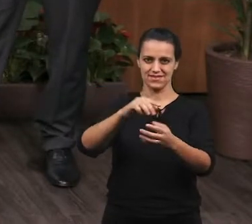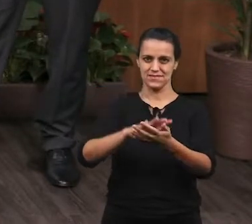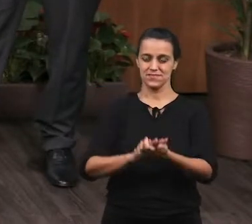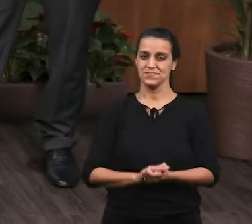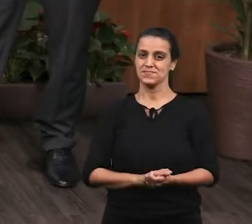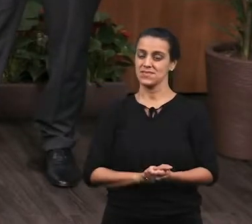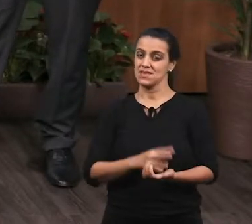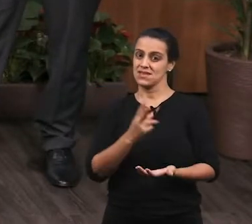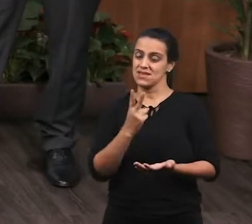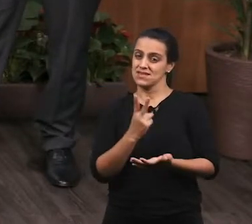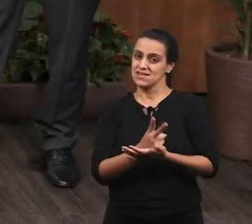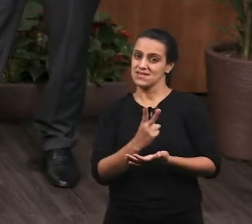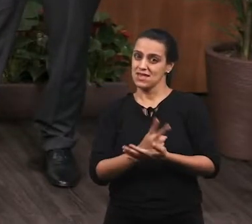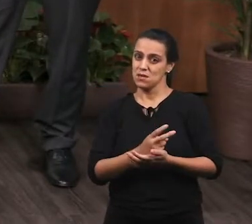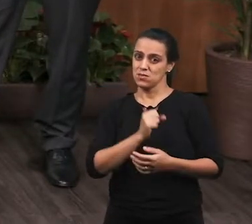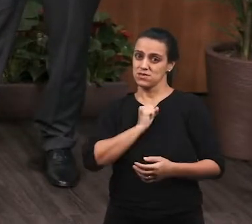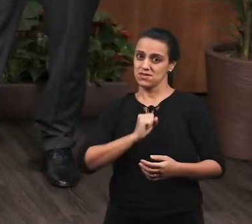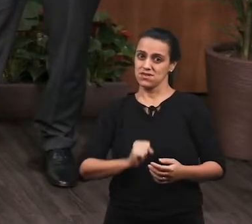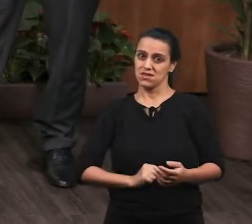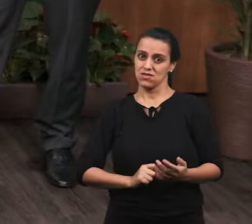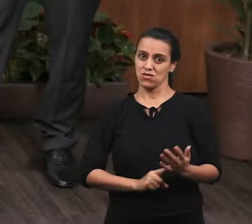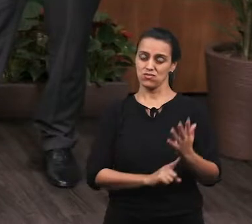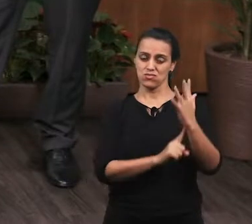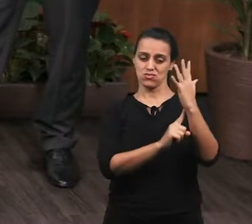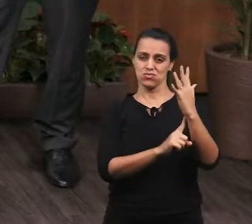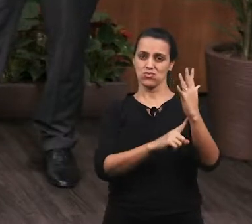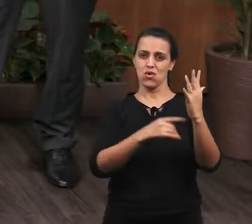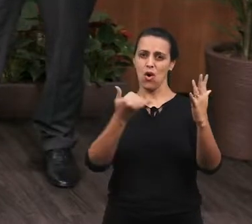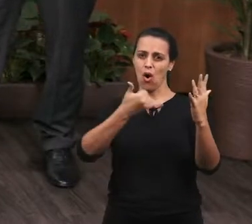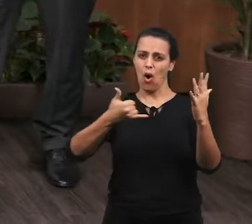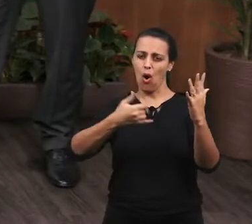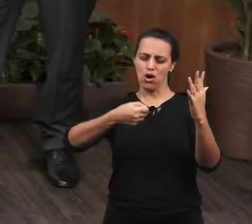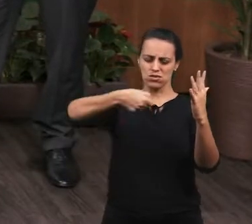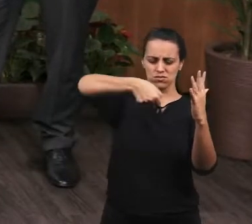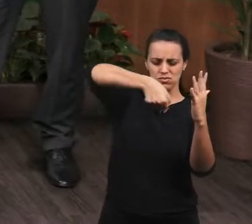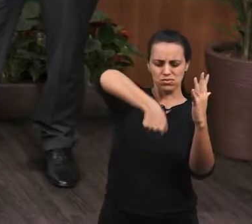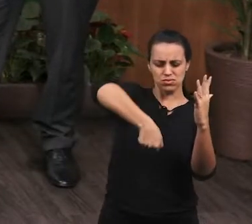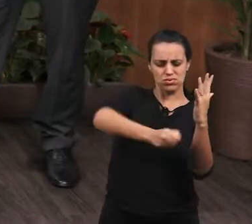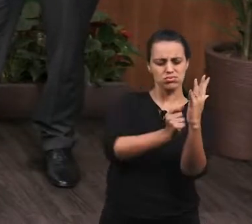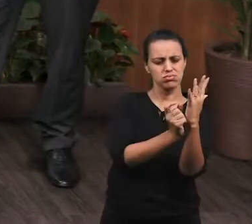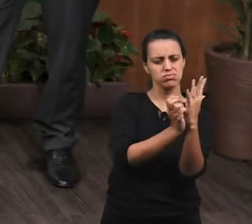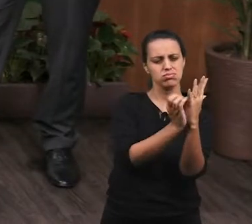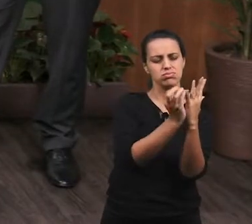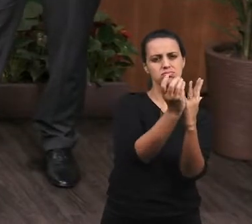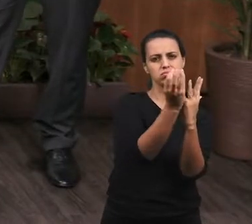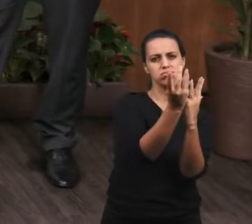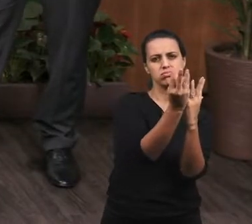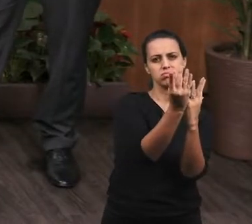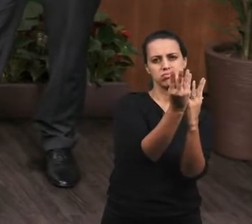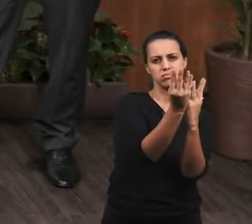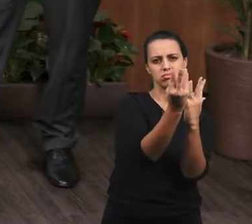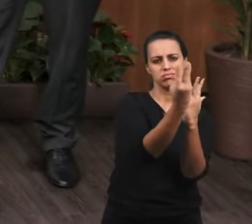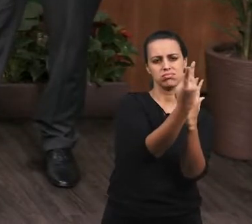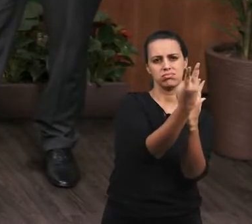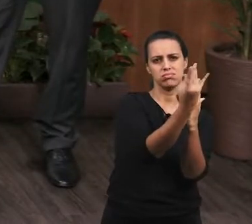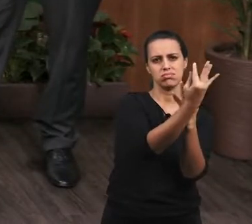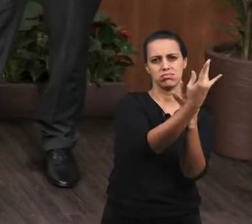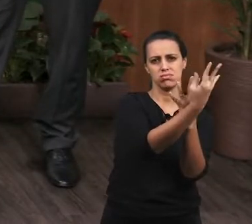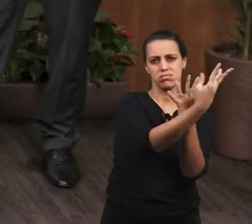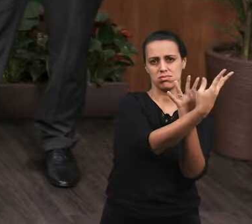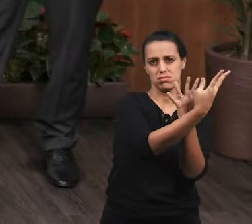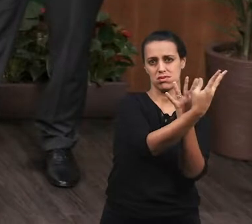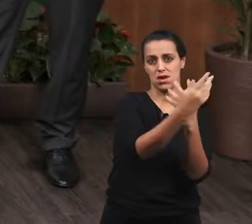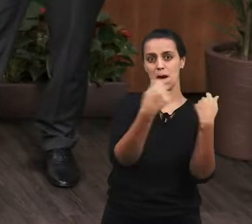святой святых. Каждый день, когда священник приносил хлебы предложения и дополнял масло